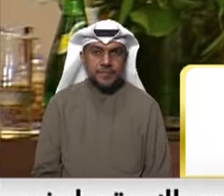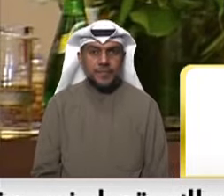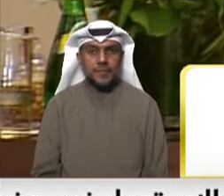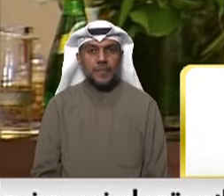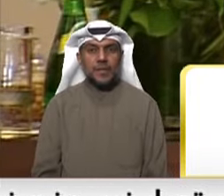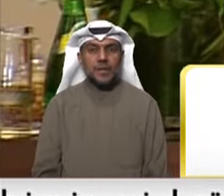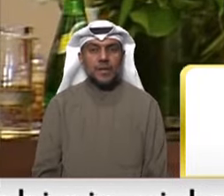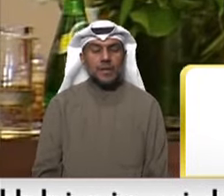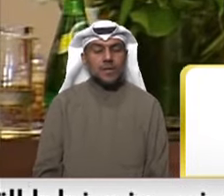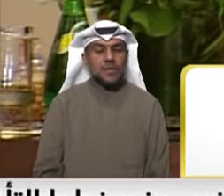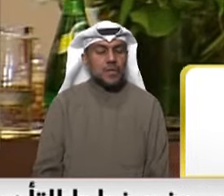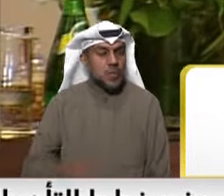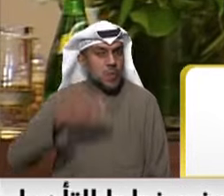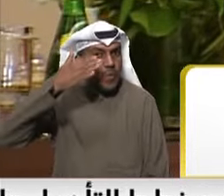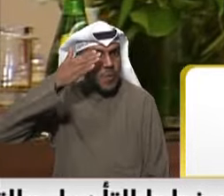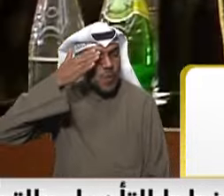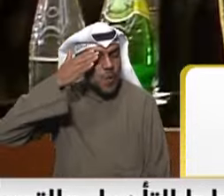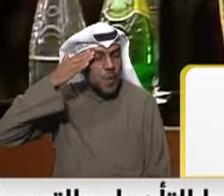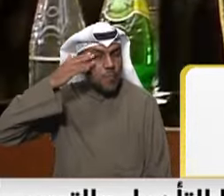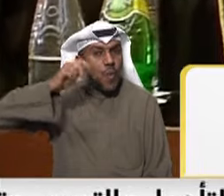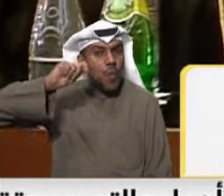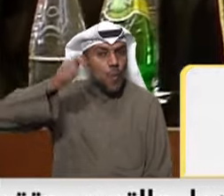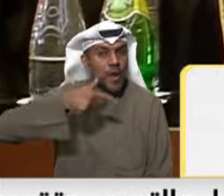استقطاب الكوادر الكويتية الشابة